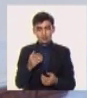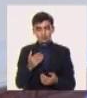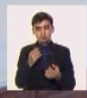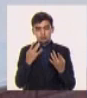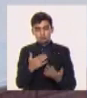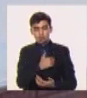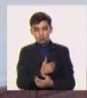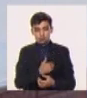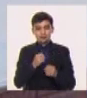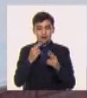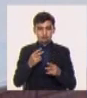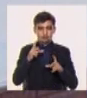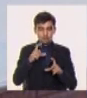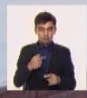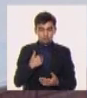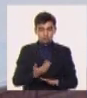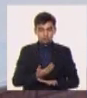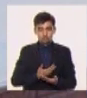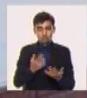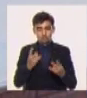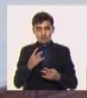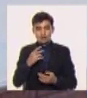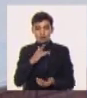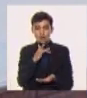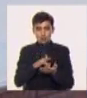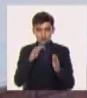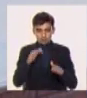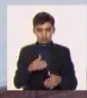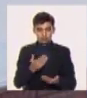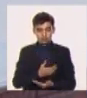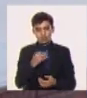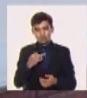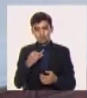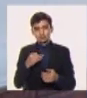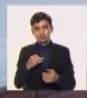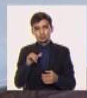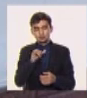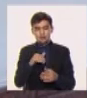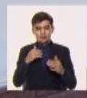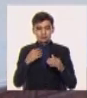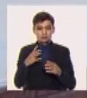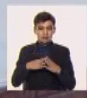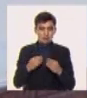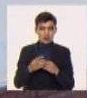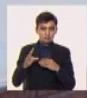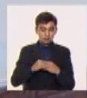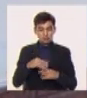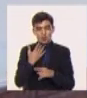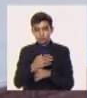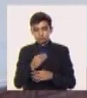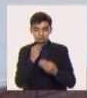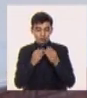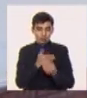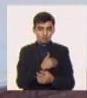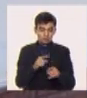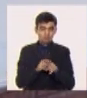как человек, ты живешь в городе, просто выйти куда-то, ну, на пикник с семьей. Мне